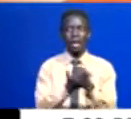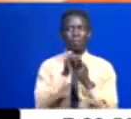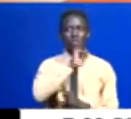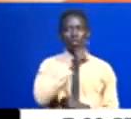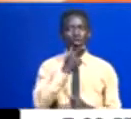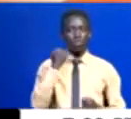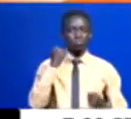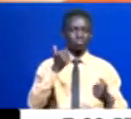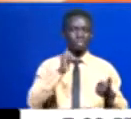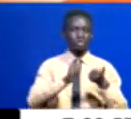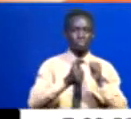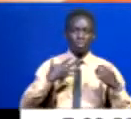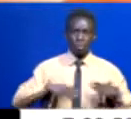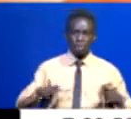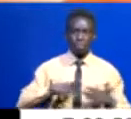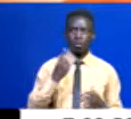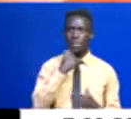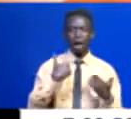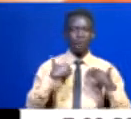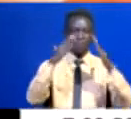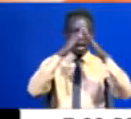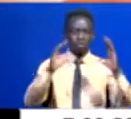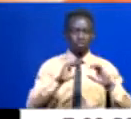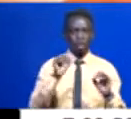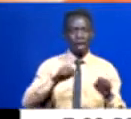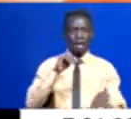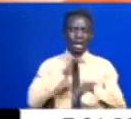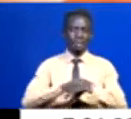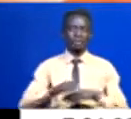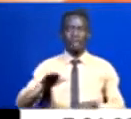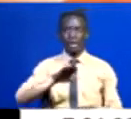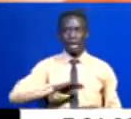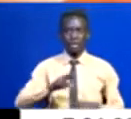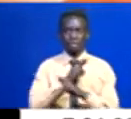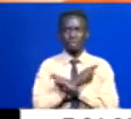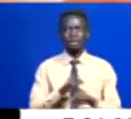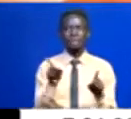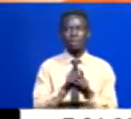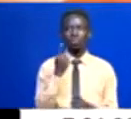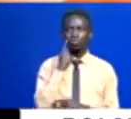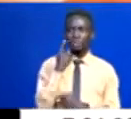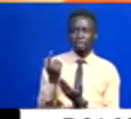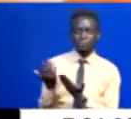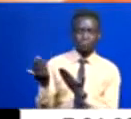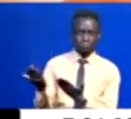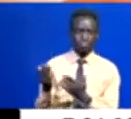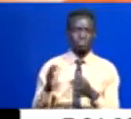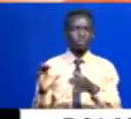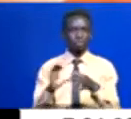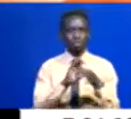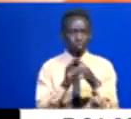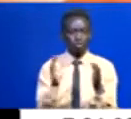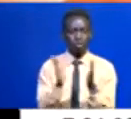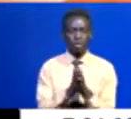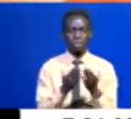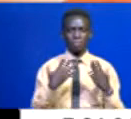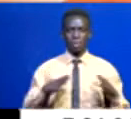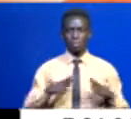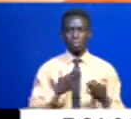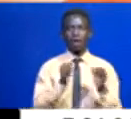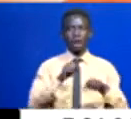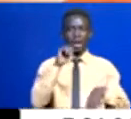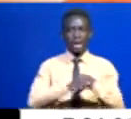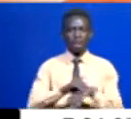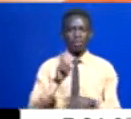makaazi. Mbali na mkataba huo wa nyumba, chama hicho cha riadha pia kinafanya mipango na wizara ya michezo kuwawezesha wanariadha kupokea malipo